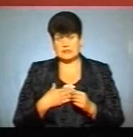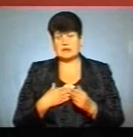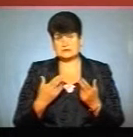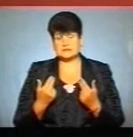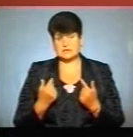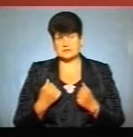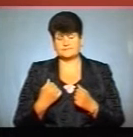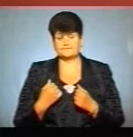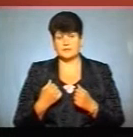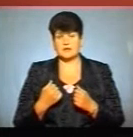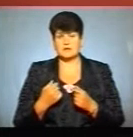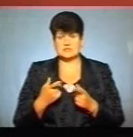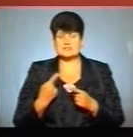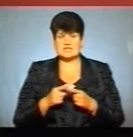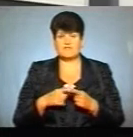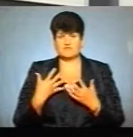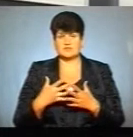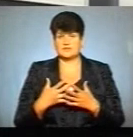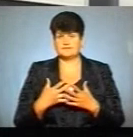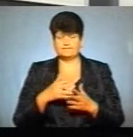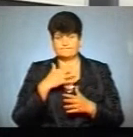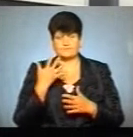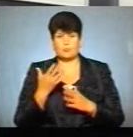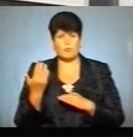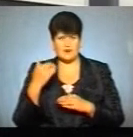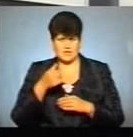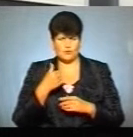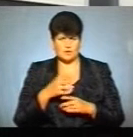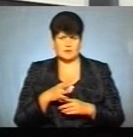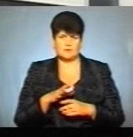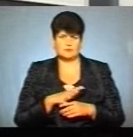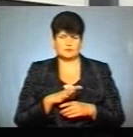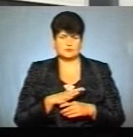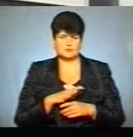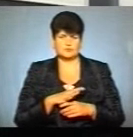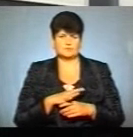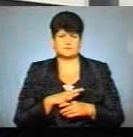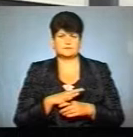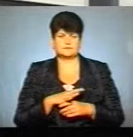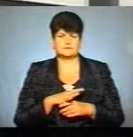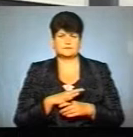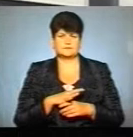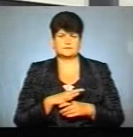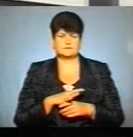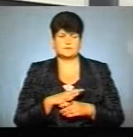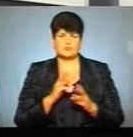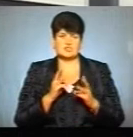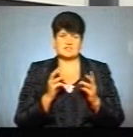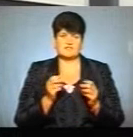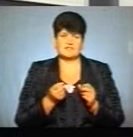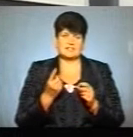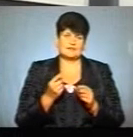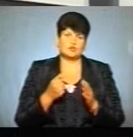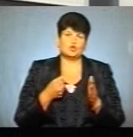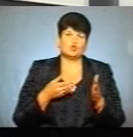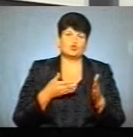що за попередні роки статистика свідчить, що пожеж виникало не більше